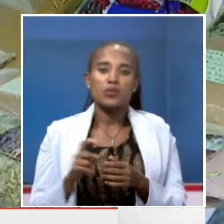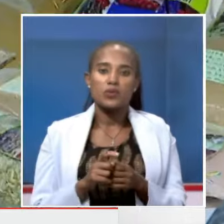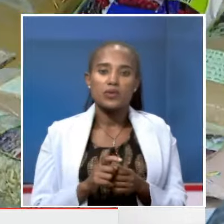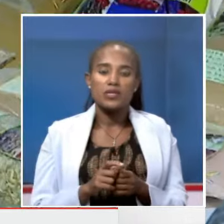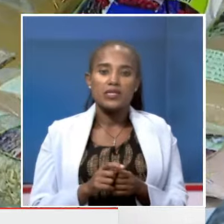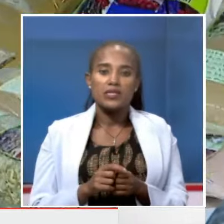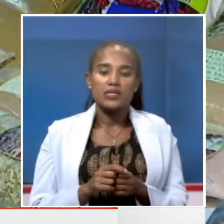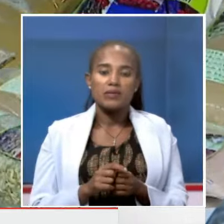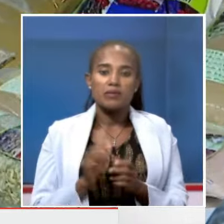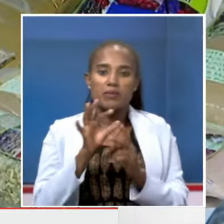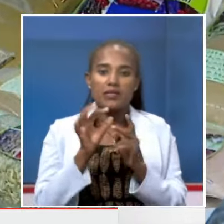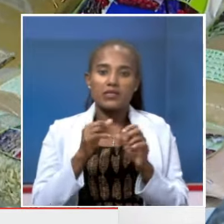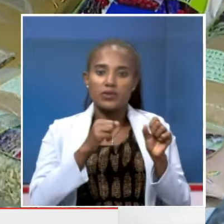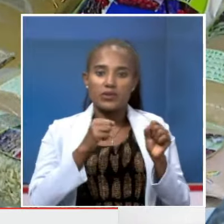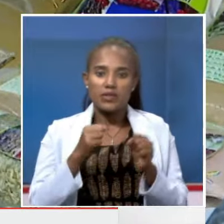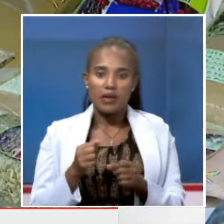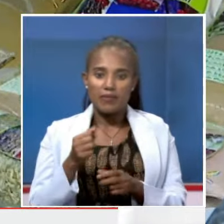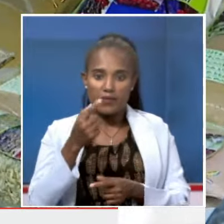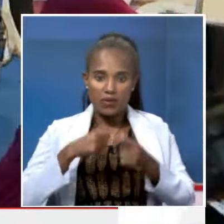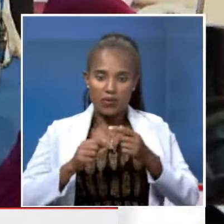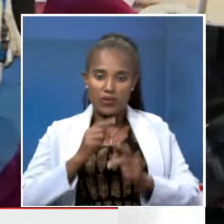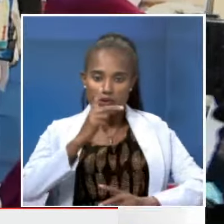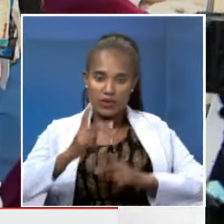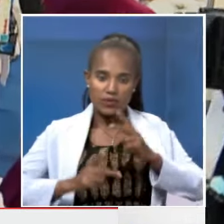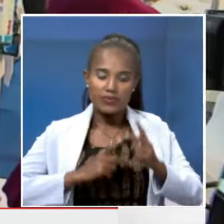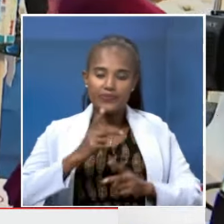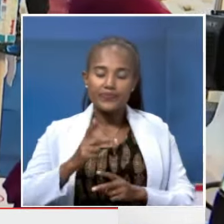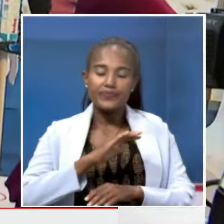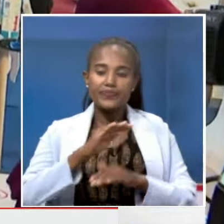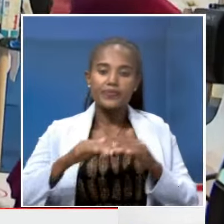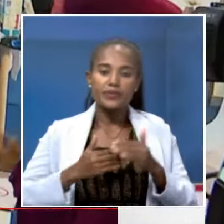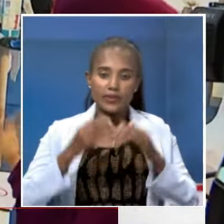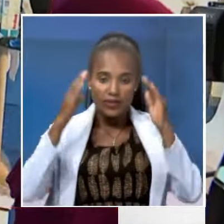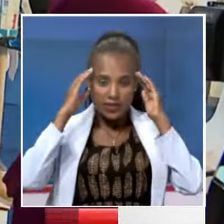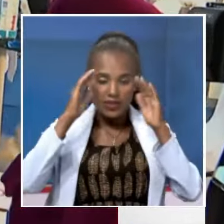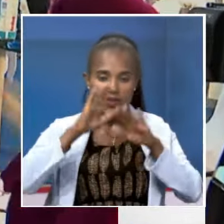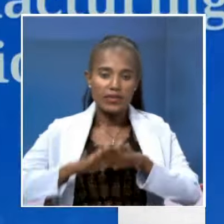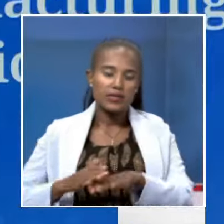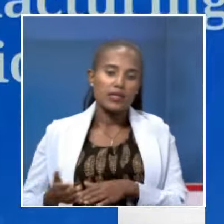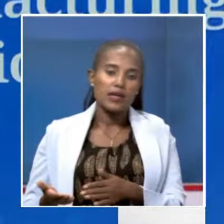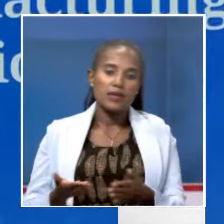ስንቃቸውን መምረጥ ይችሉ ዘንድ አምጥተው እንዲያስጎበኟቸውም ጠቅላይ ሚኒስትሩ ጥሪ አቅርበዋል።